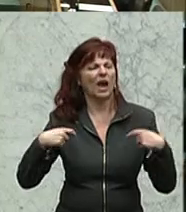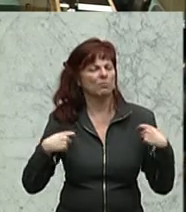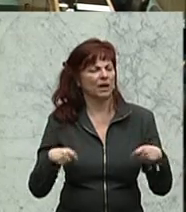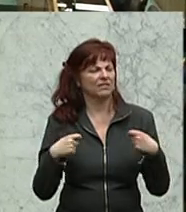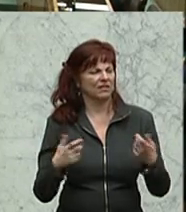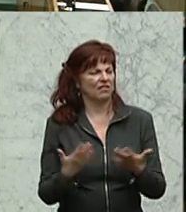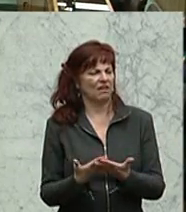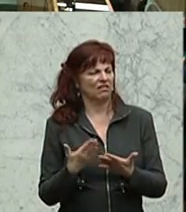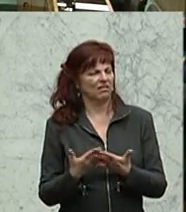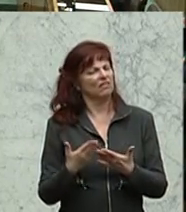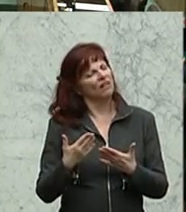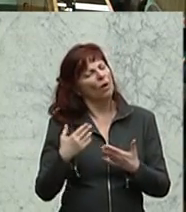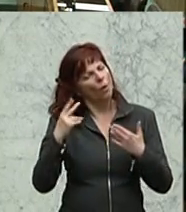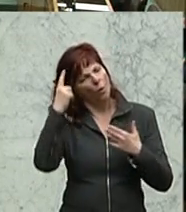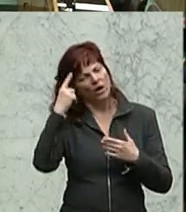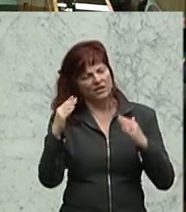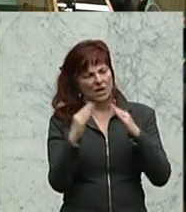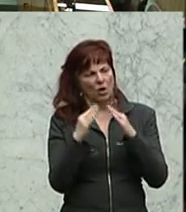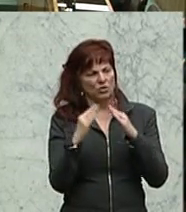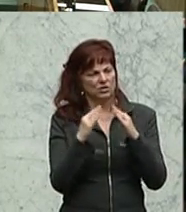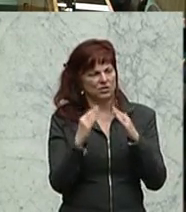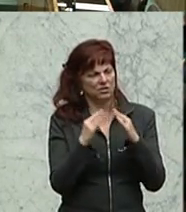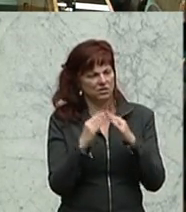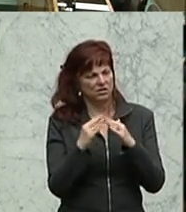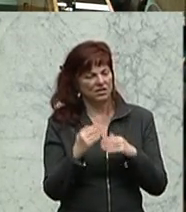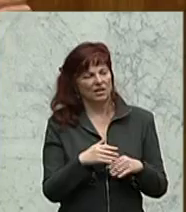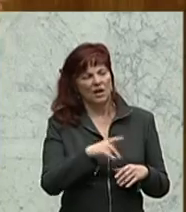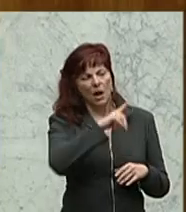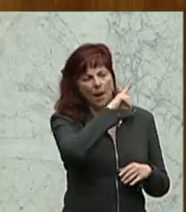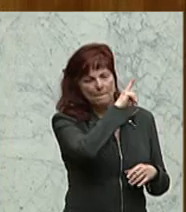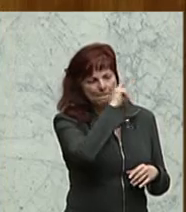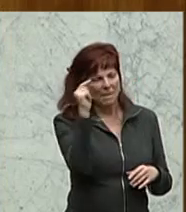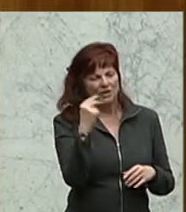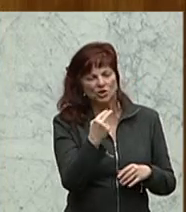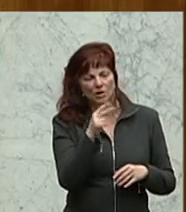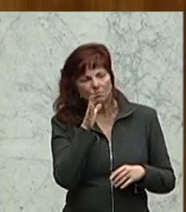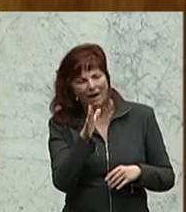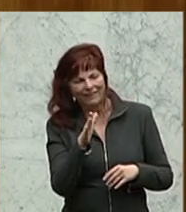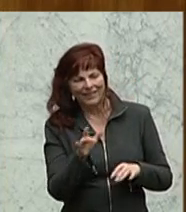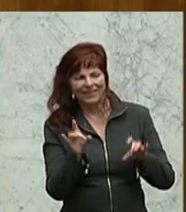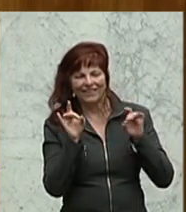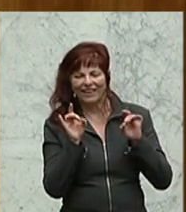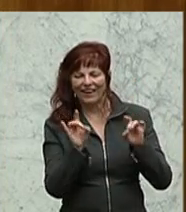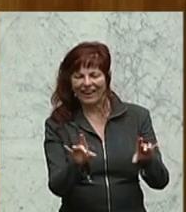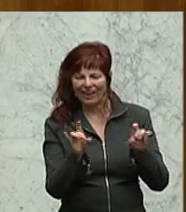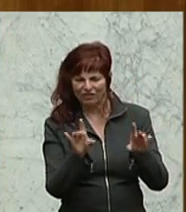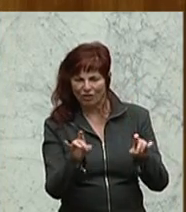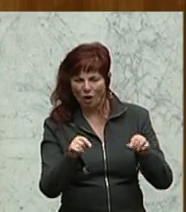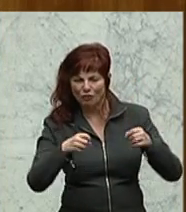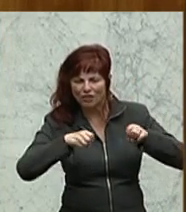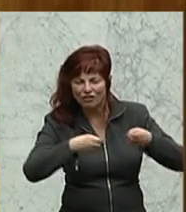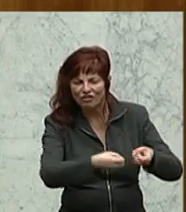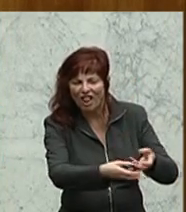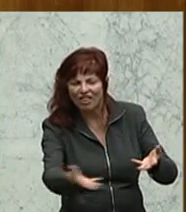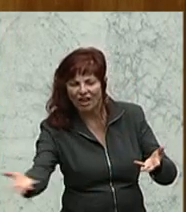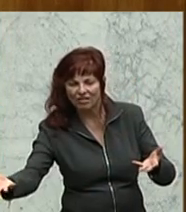sprechen. Rainer Wittmann vom BZÖ ist der nächste Redner. Alles Gift auf den Feldern irgendwann zum Menschen zurückkommt, wenn man Honig isst, wenn man Speisen